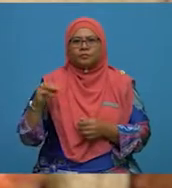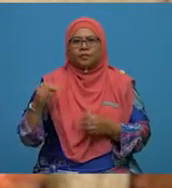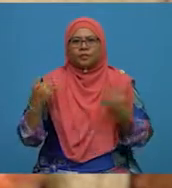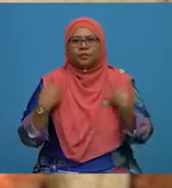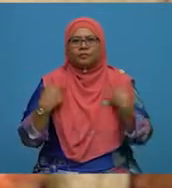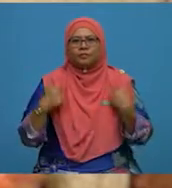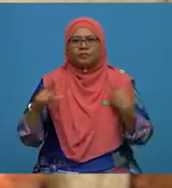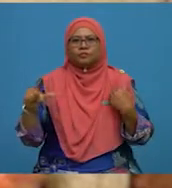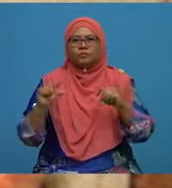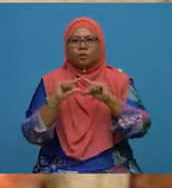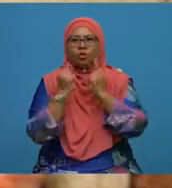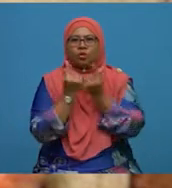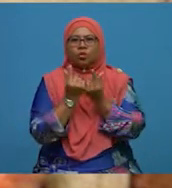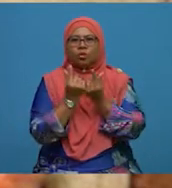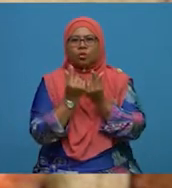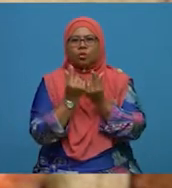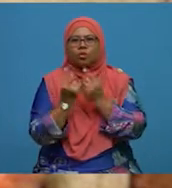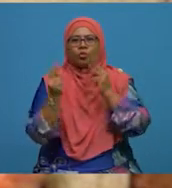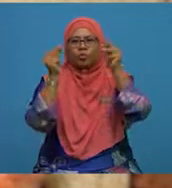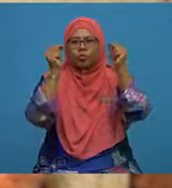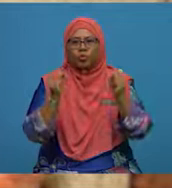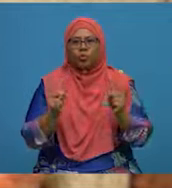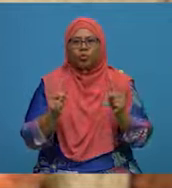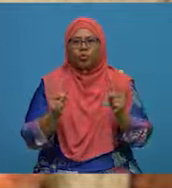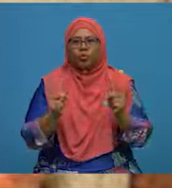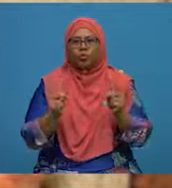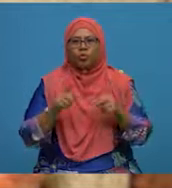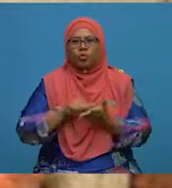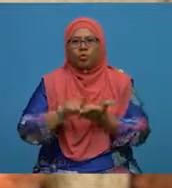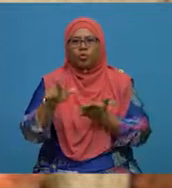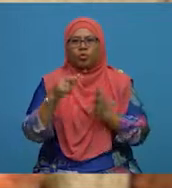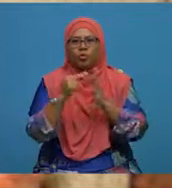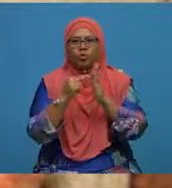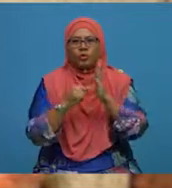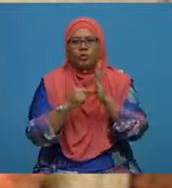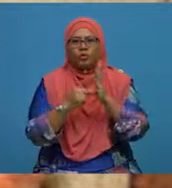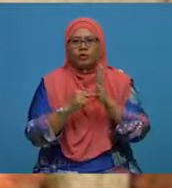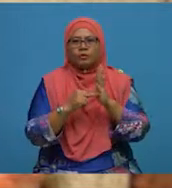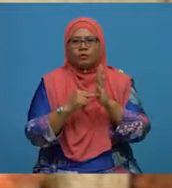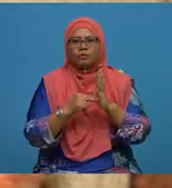Mereka adalah golongan nasionalis yang berkelulusan undang-undang.